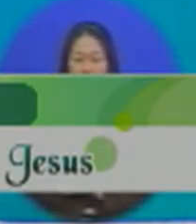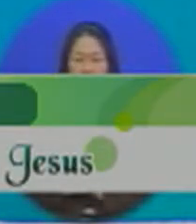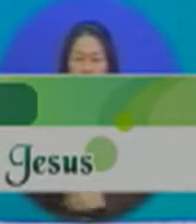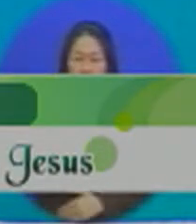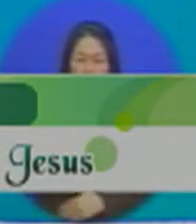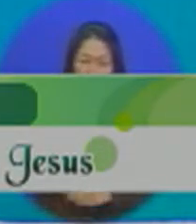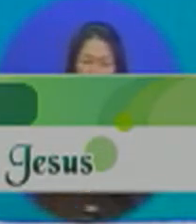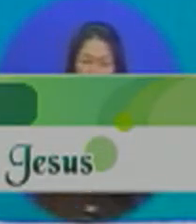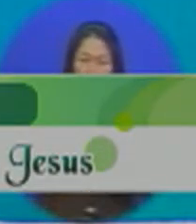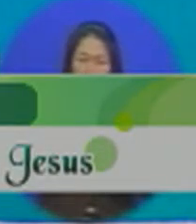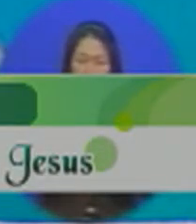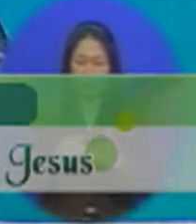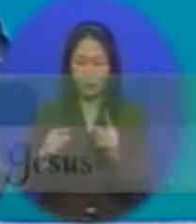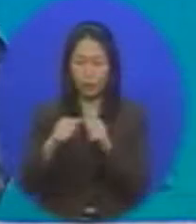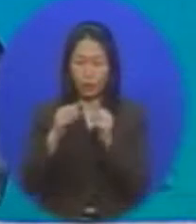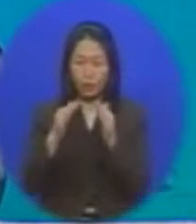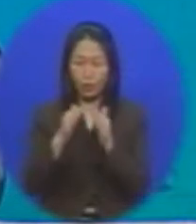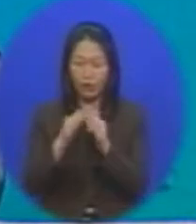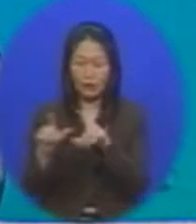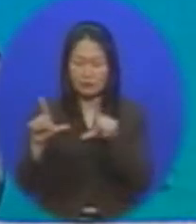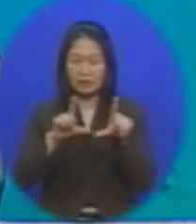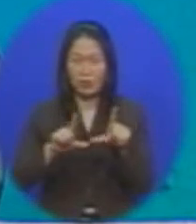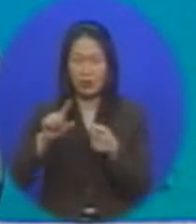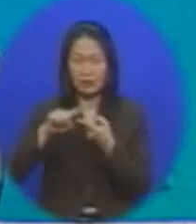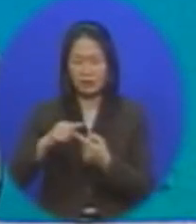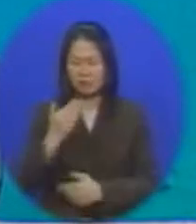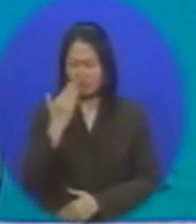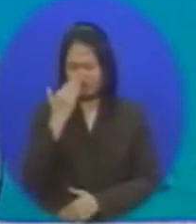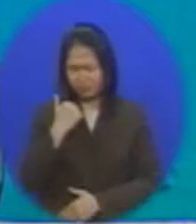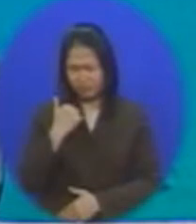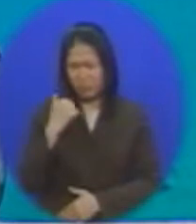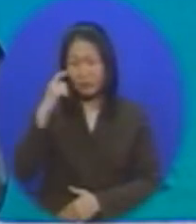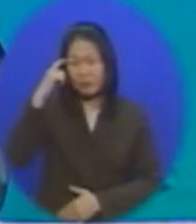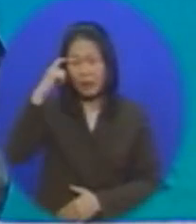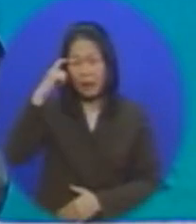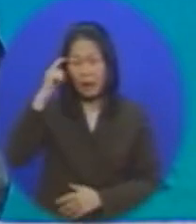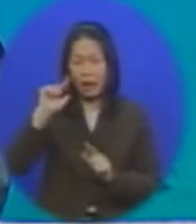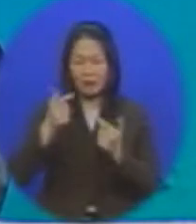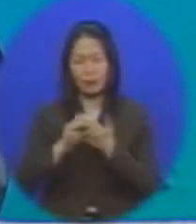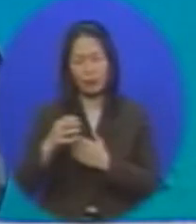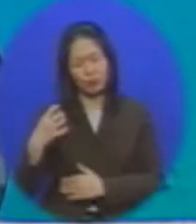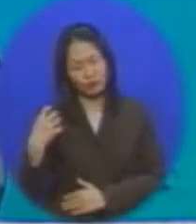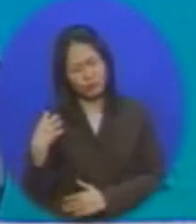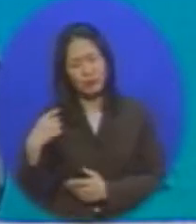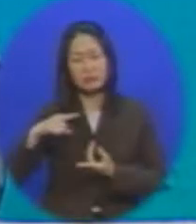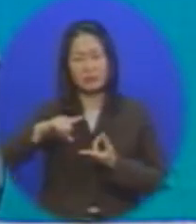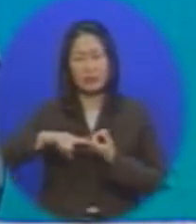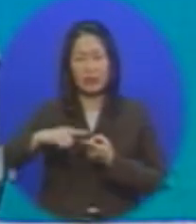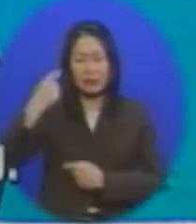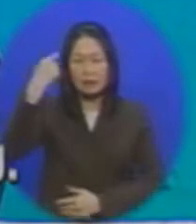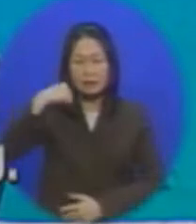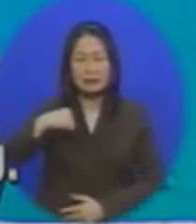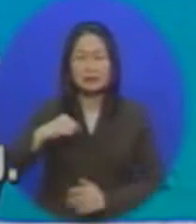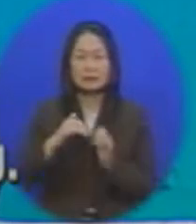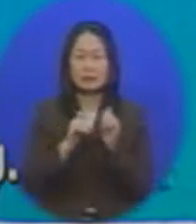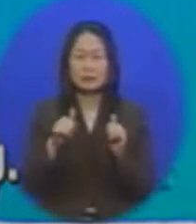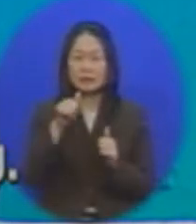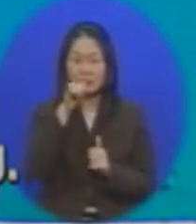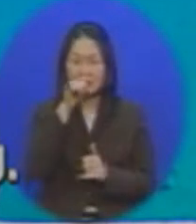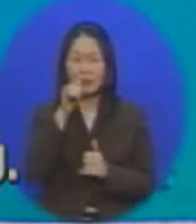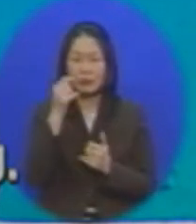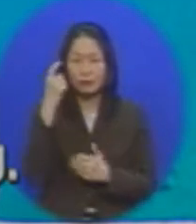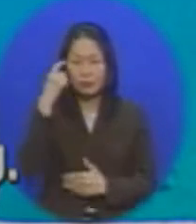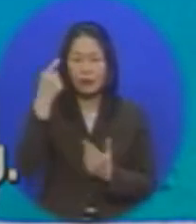교회 생활에 대해서 좀 따분하게 생각하거나 심지어는 부담스럽게 여기시는 분들도 계시다고